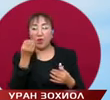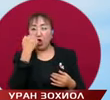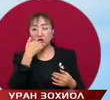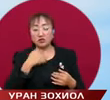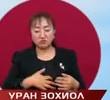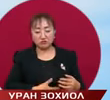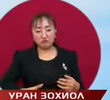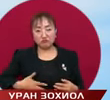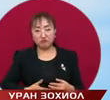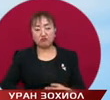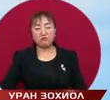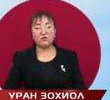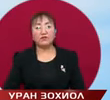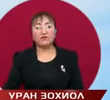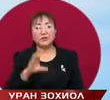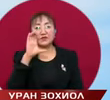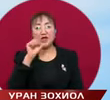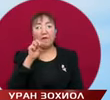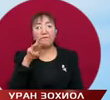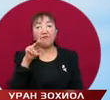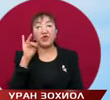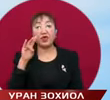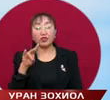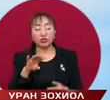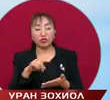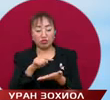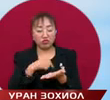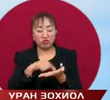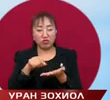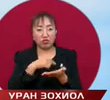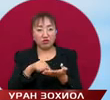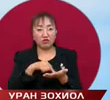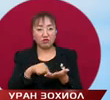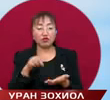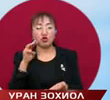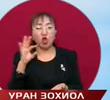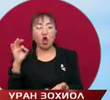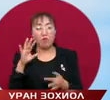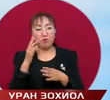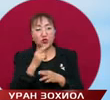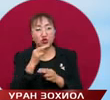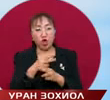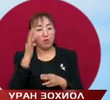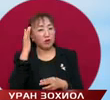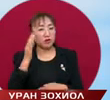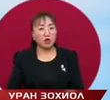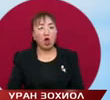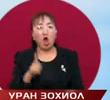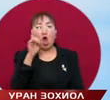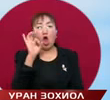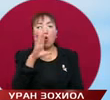сав сампин тоо бодох эрхэн тоолор бүхий тусгай хэрэгсэл ховоо ус татах